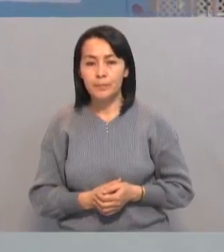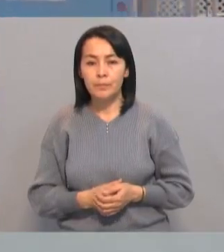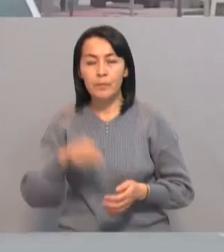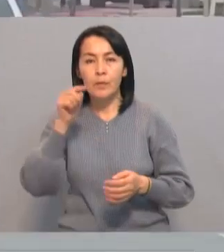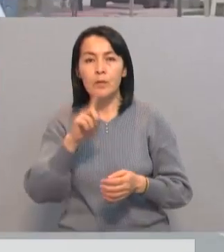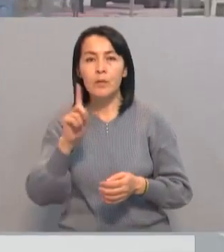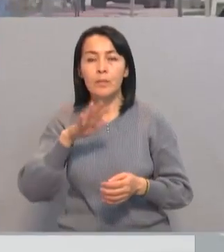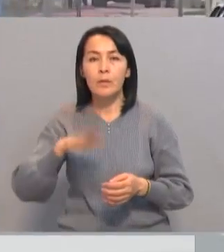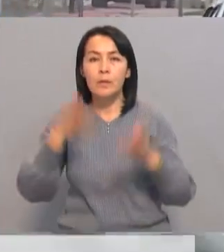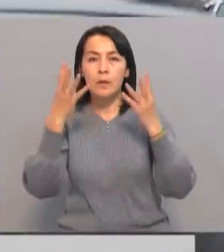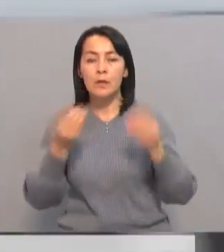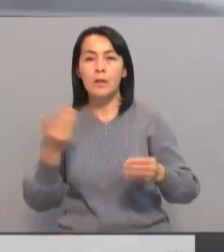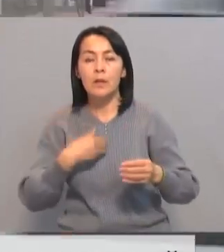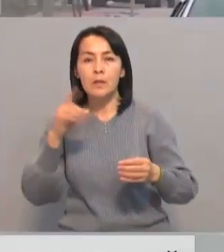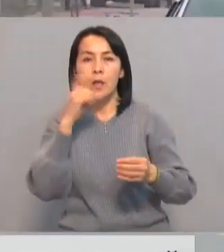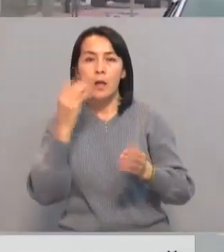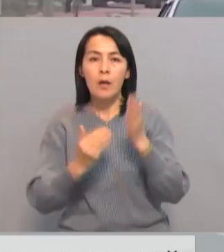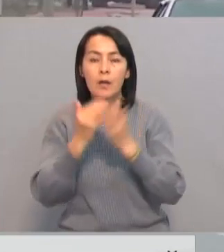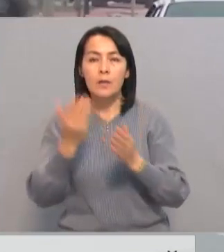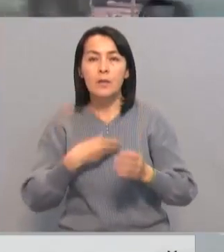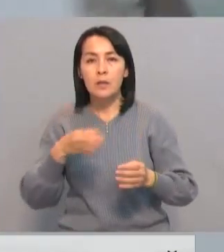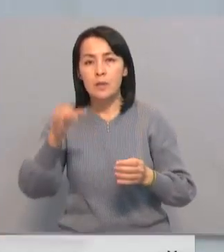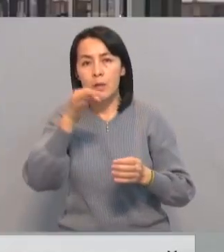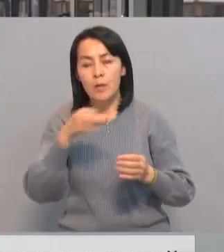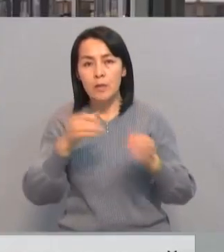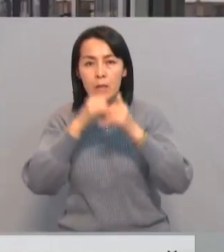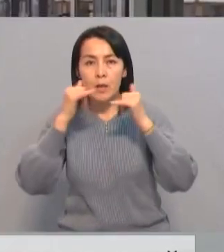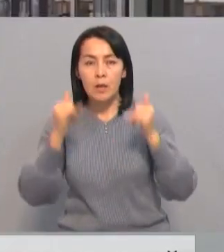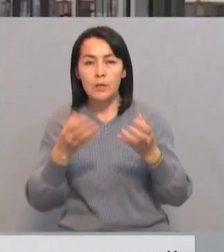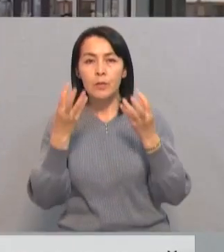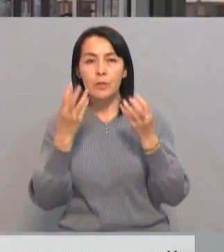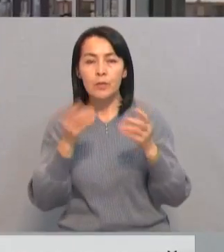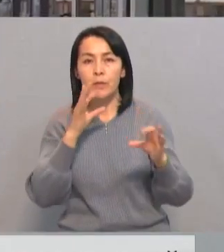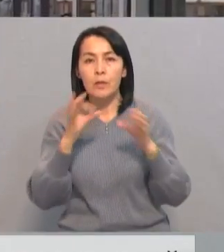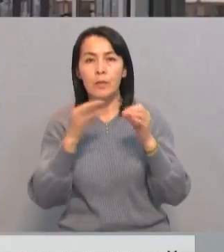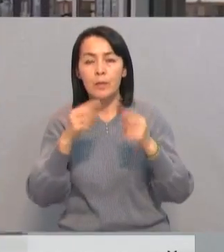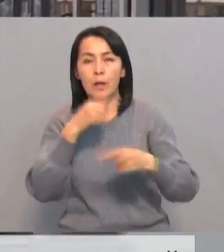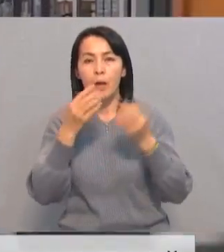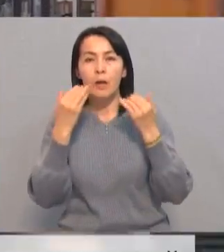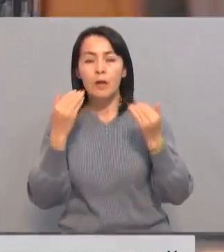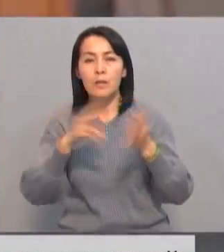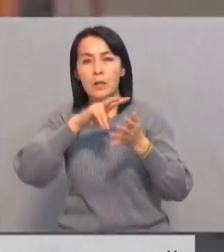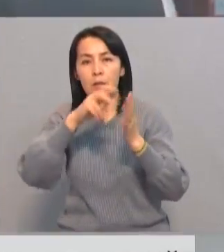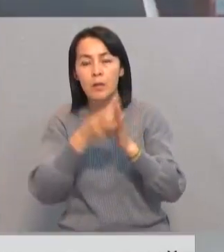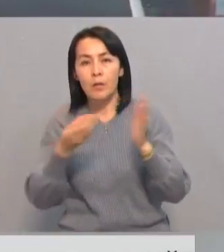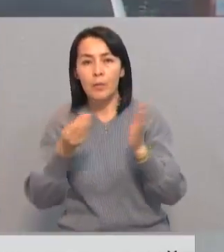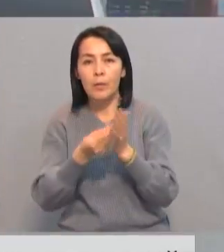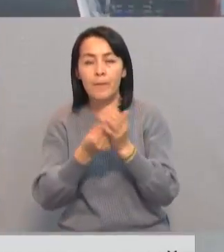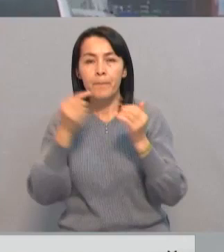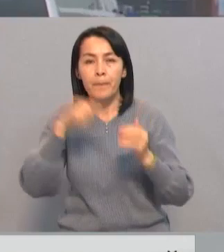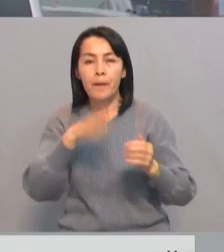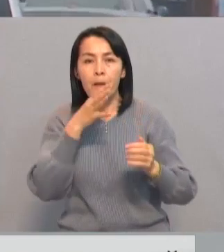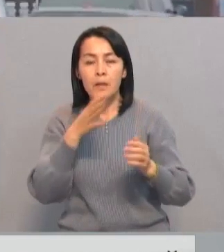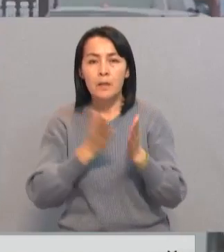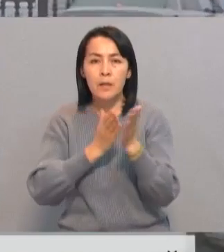То, что в последние дни наша экономика растет, а наша область процветает, тоже положительно сказывается на налоговых поступлениях. Тем не